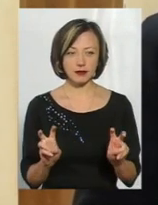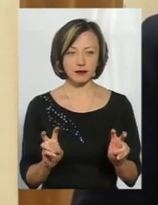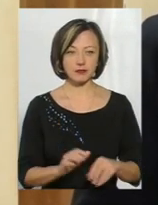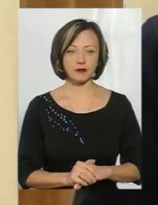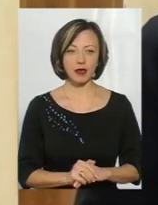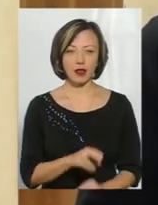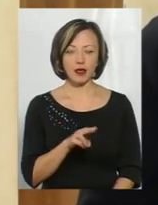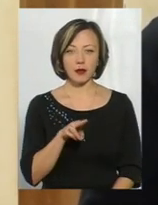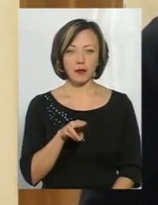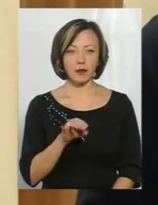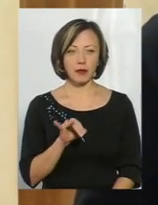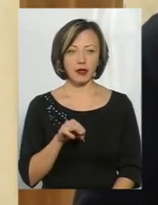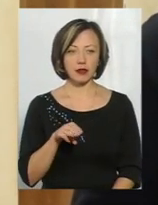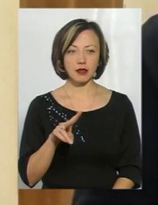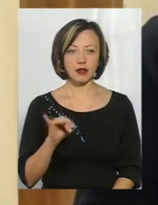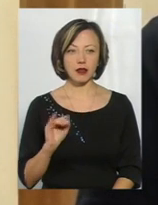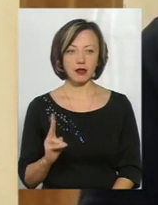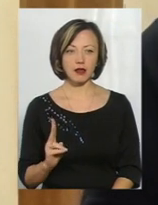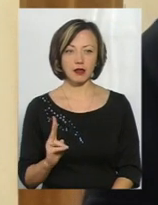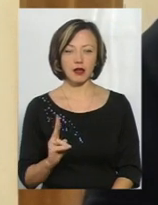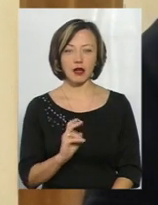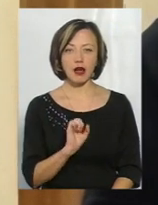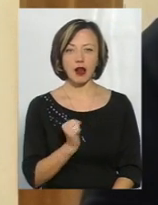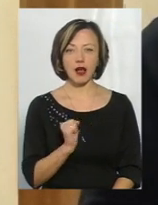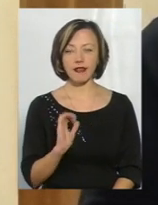«Солідарність». Питлик Аркадій Вікторович,